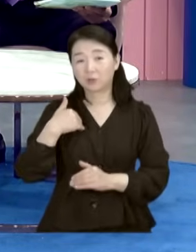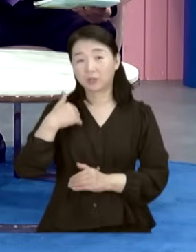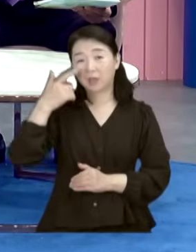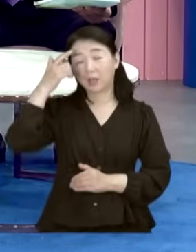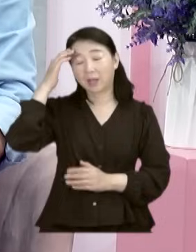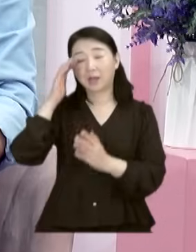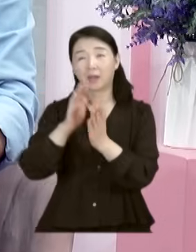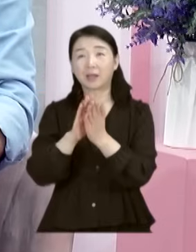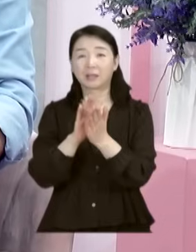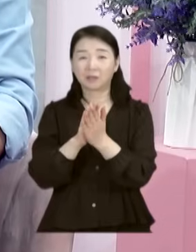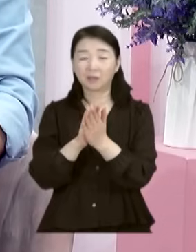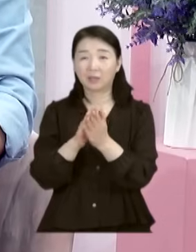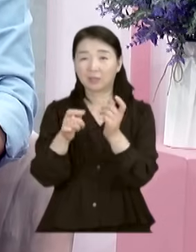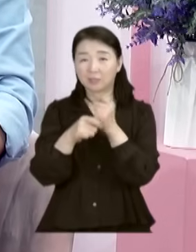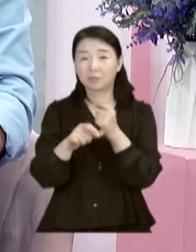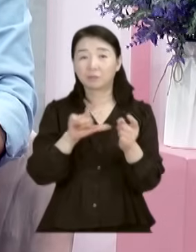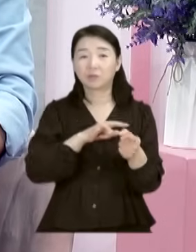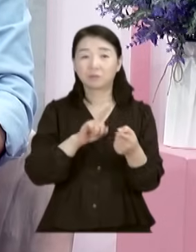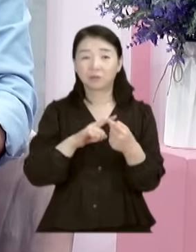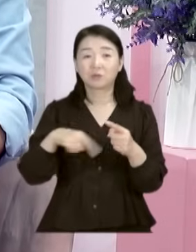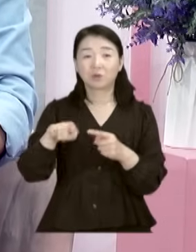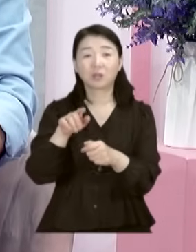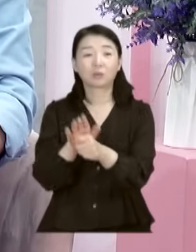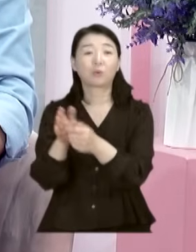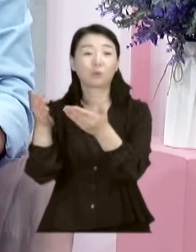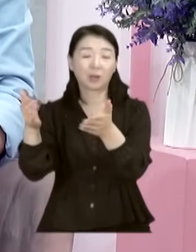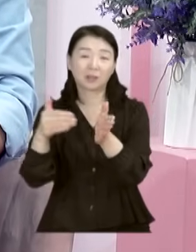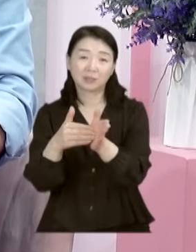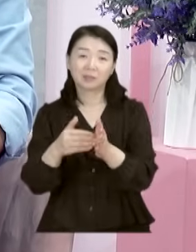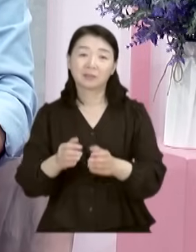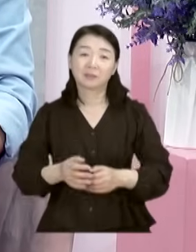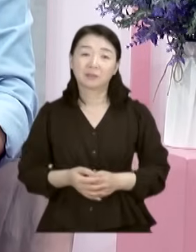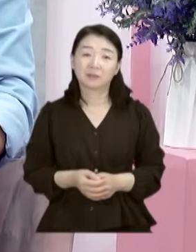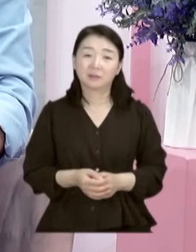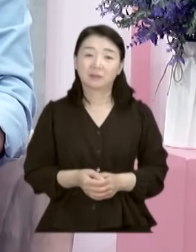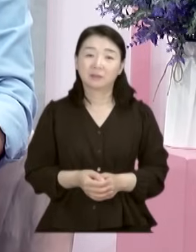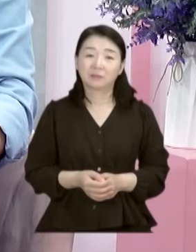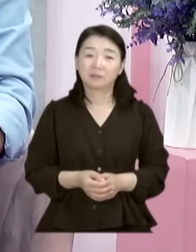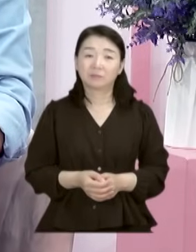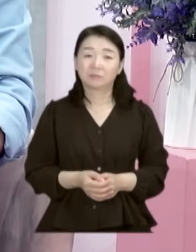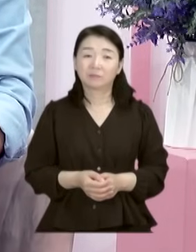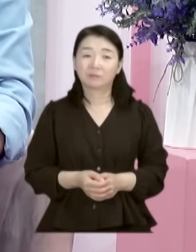저희 본점에서 그 지점 이름으로 저희가 후원을 해드리는 거고 그